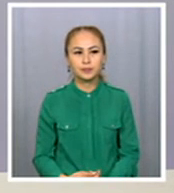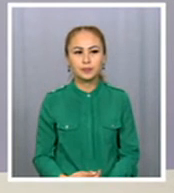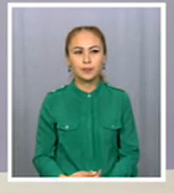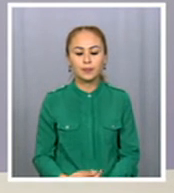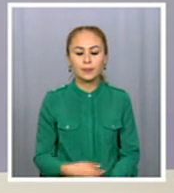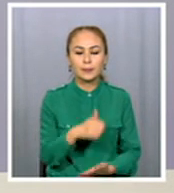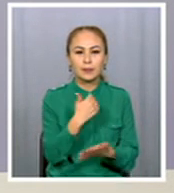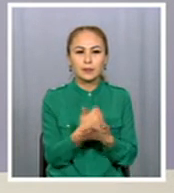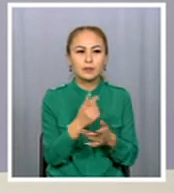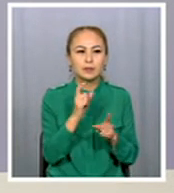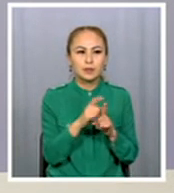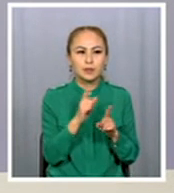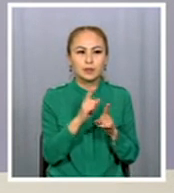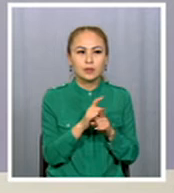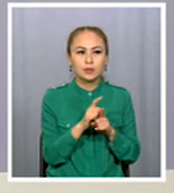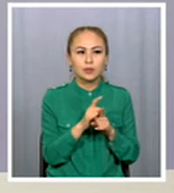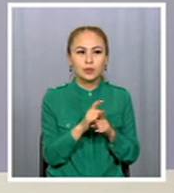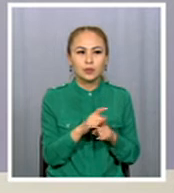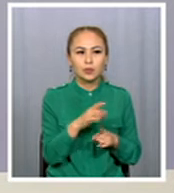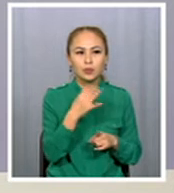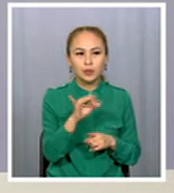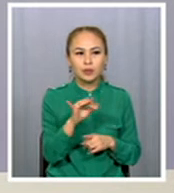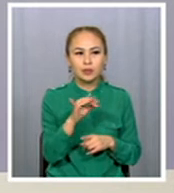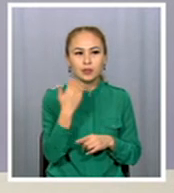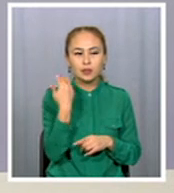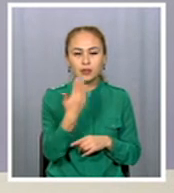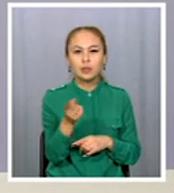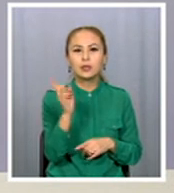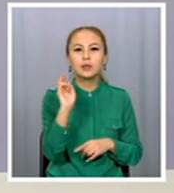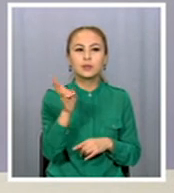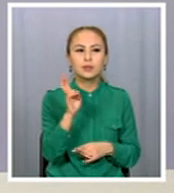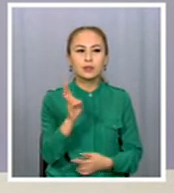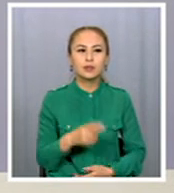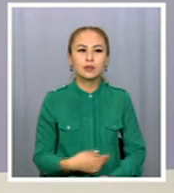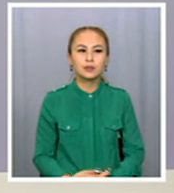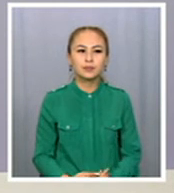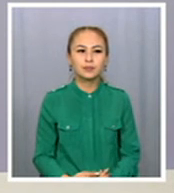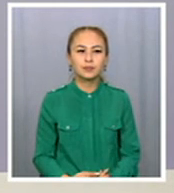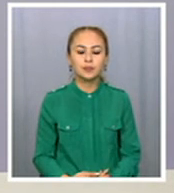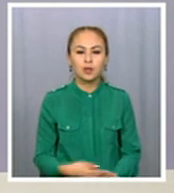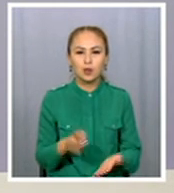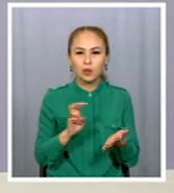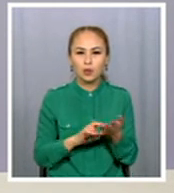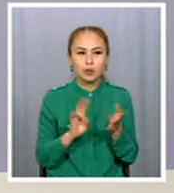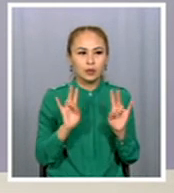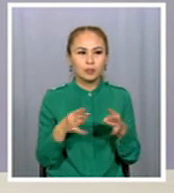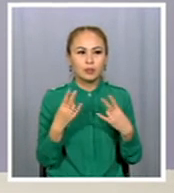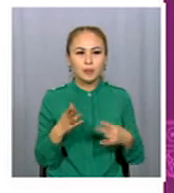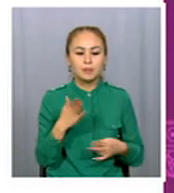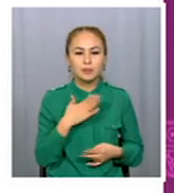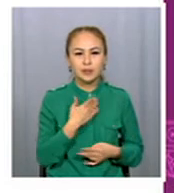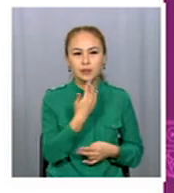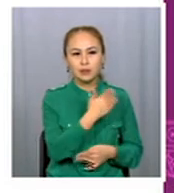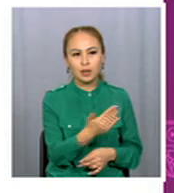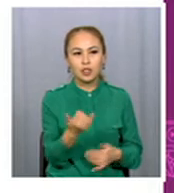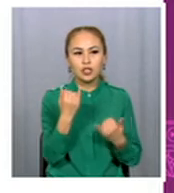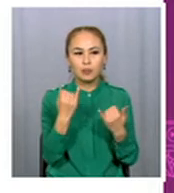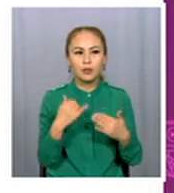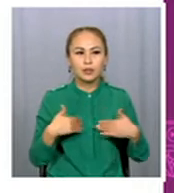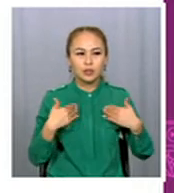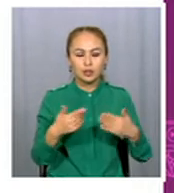Төл сөз. Өй, сендер кімсіңдер? Қорықпа, біз саған жамандық